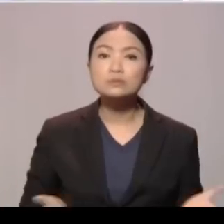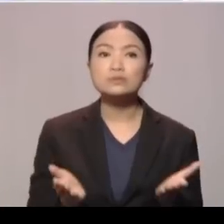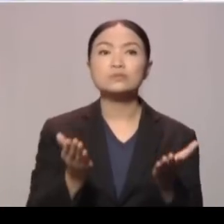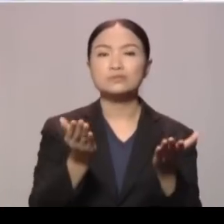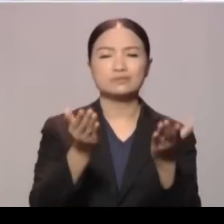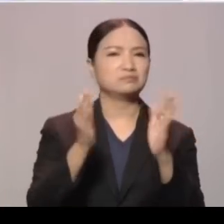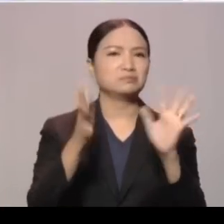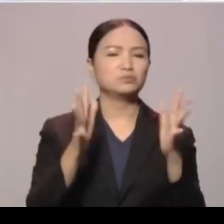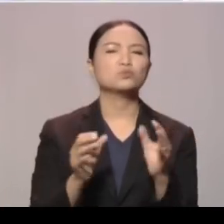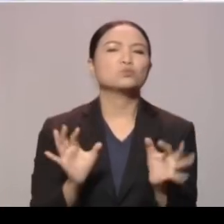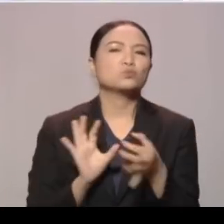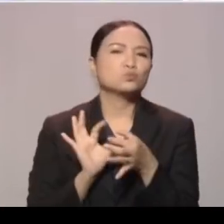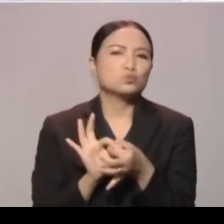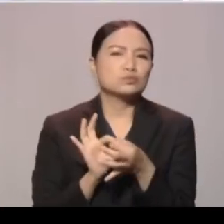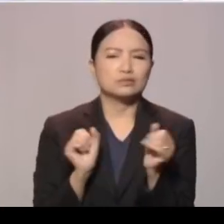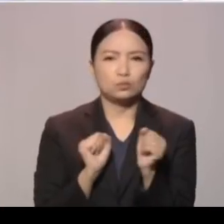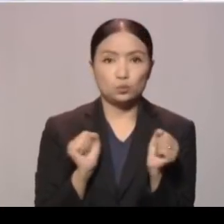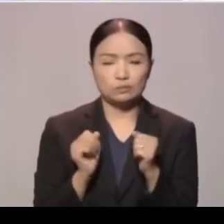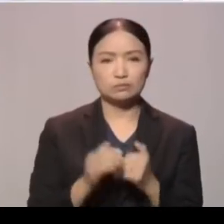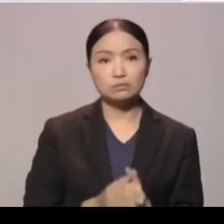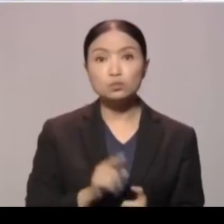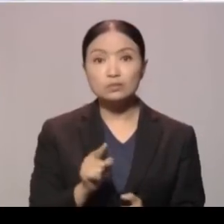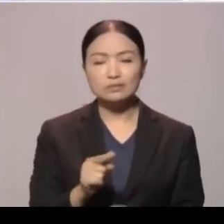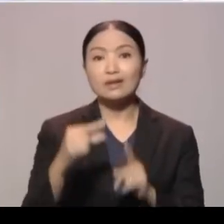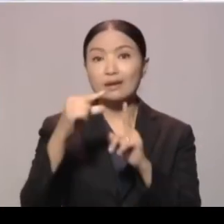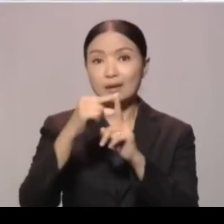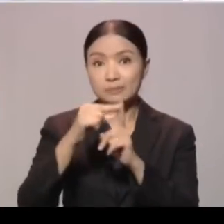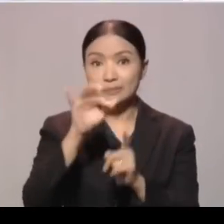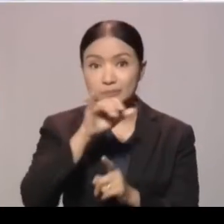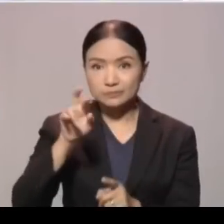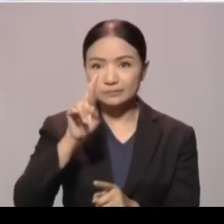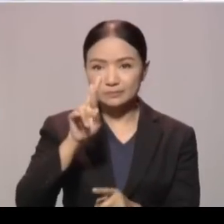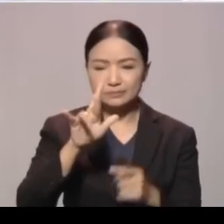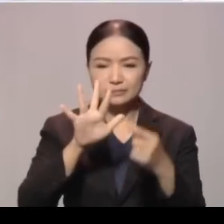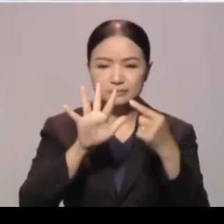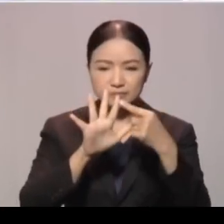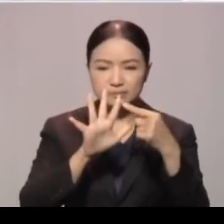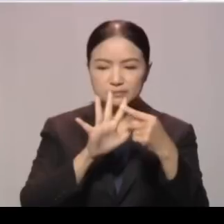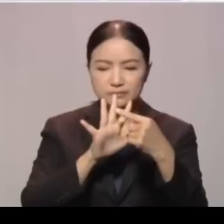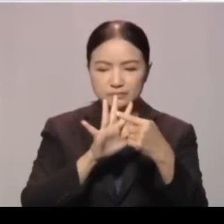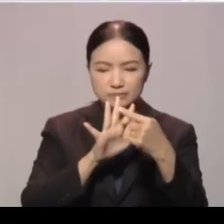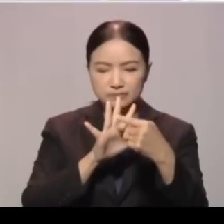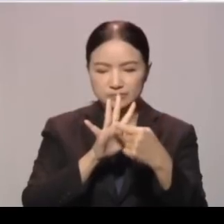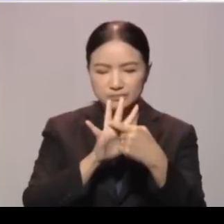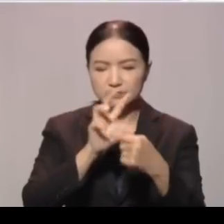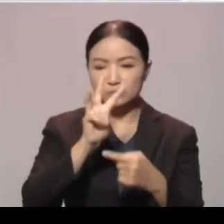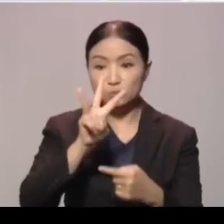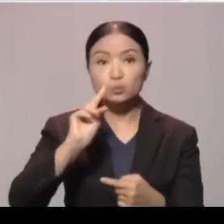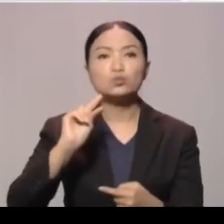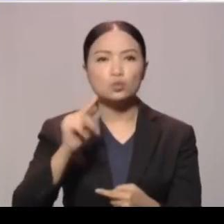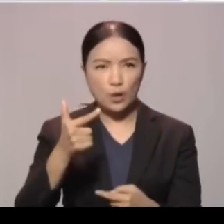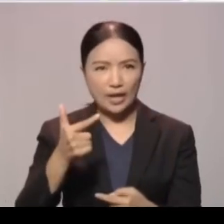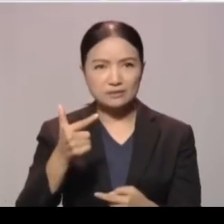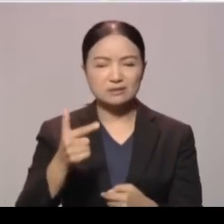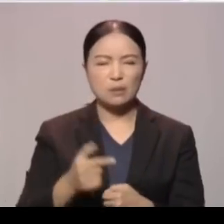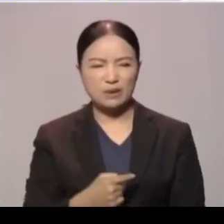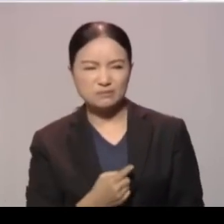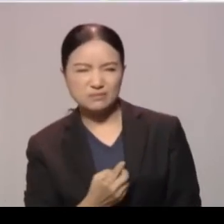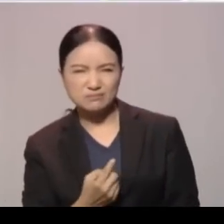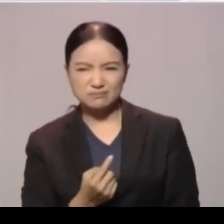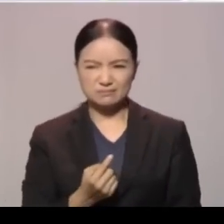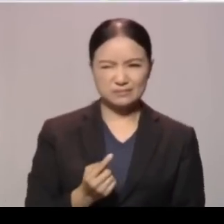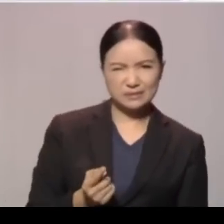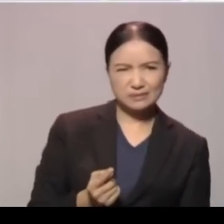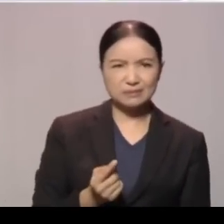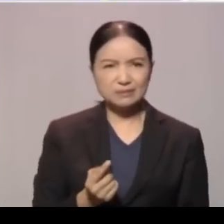สภา ซึ่งถ้ามีการระแวงกันแบบนี้ต่อไปค่ะอาจารย์มันจะเกิดอะไรขึ้นคะจะได้ผลเสียยังไงบ้างคะอาจารย์คะ คือ